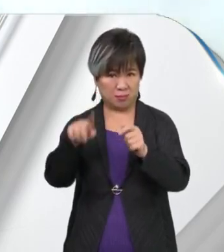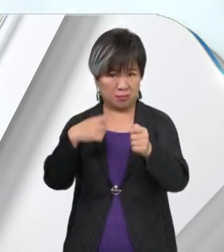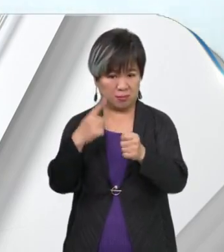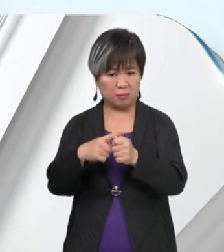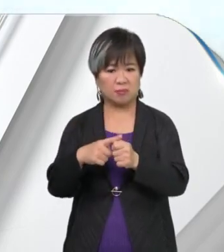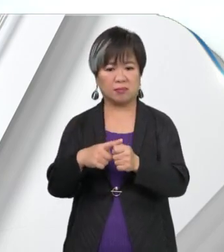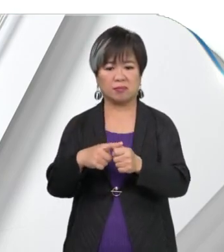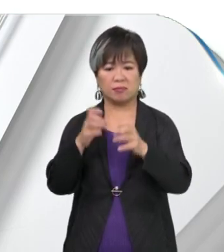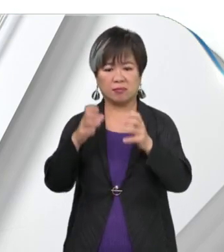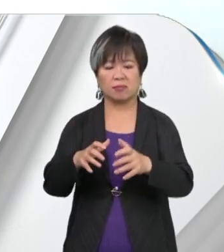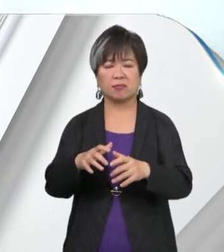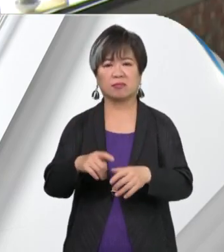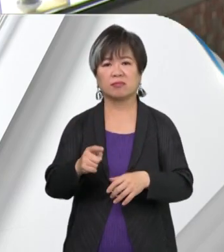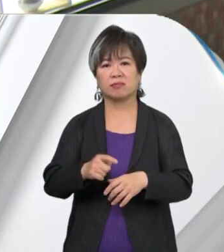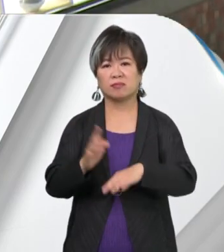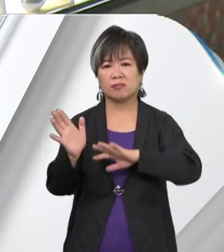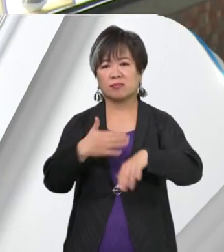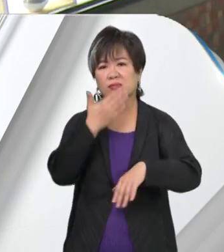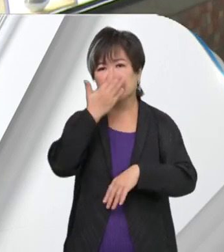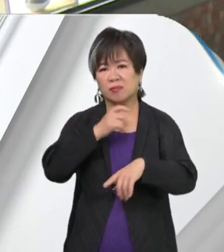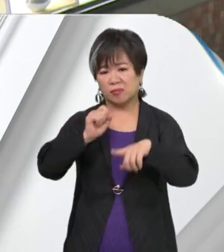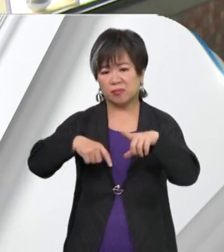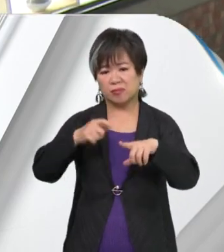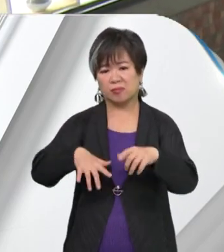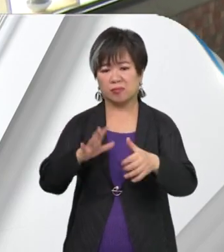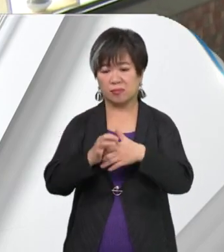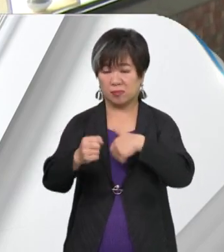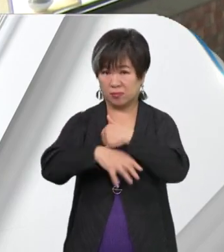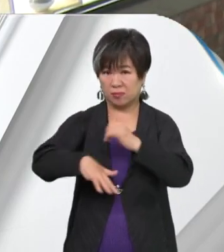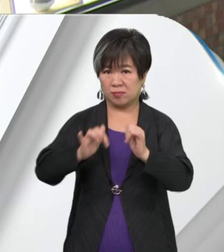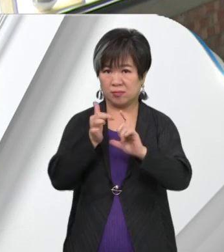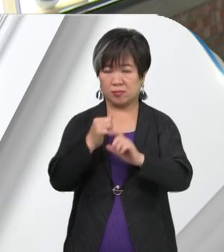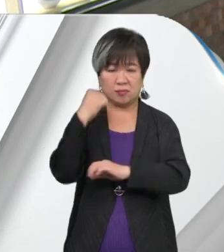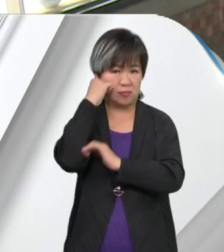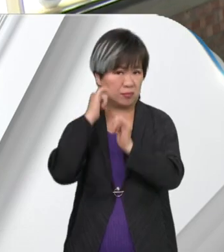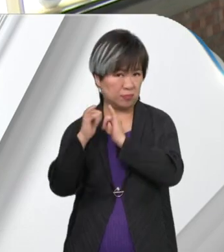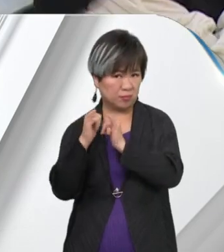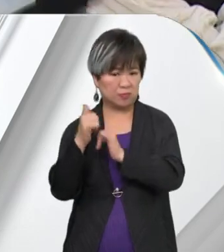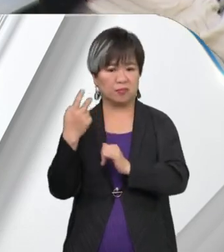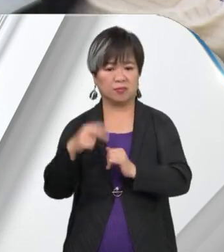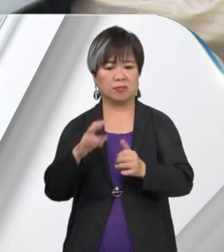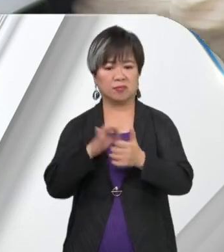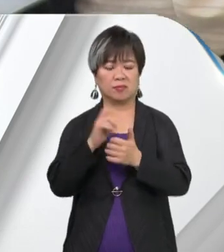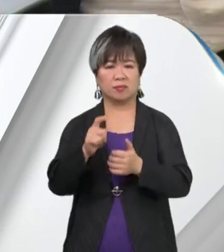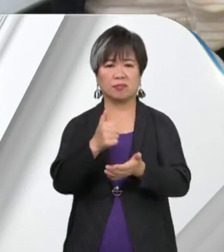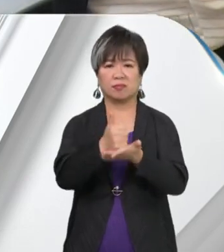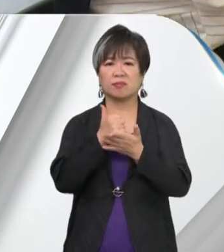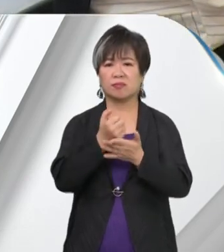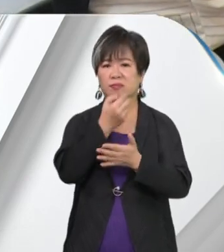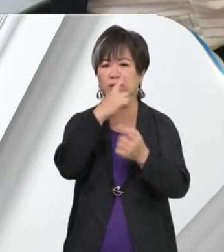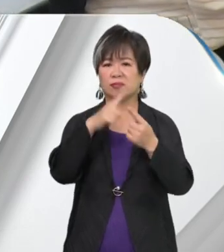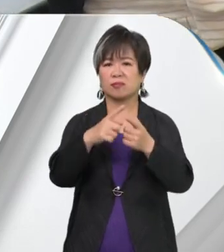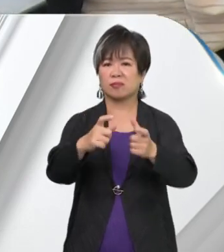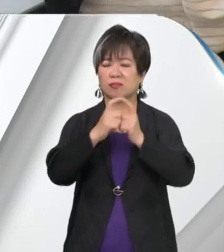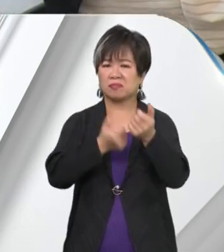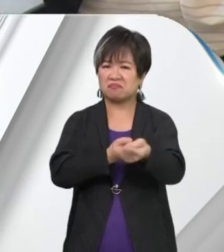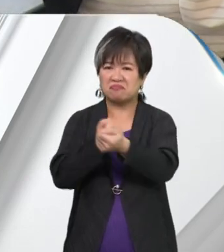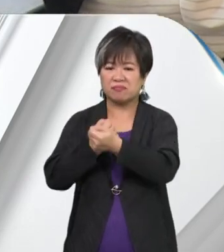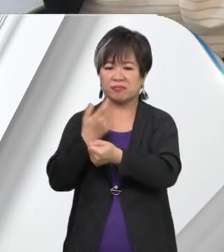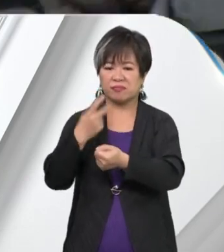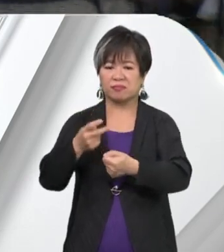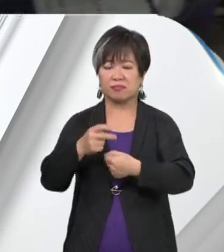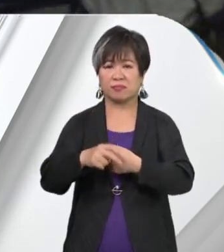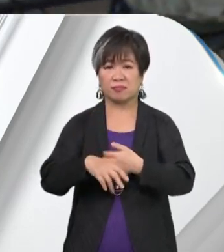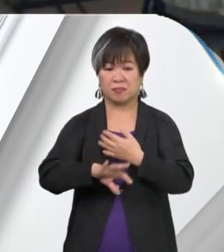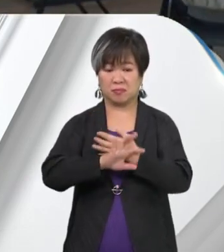创办了新商梧桐有限公司。组织生产除了社区居民之外，还绕墙采提后生产转故乡，韩国外提后